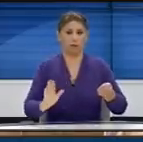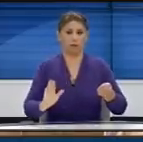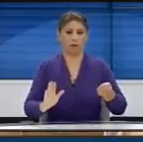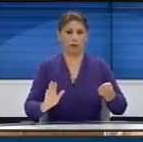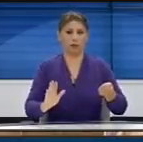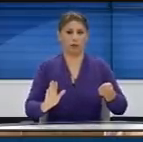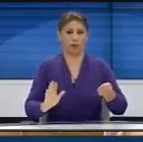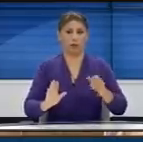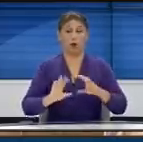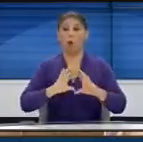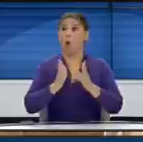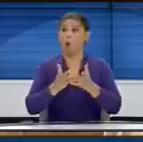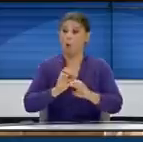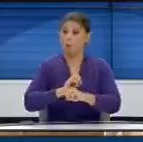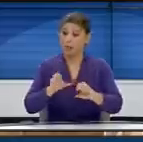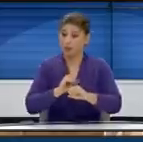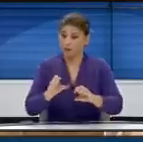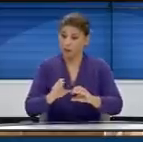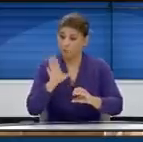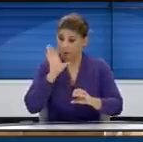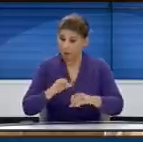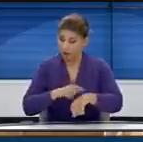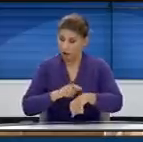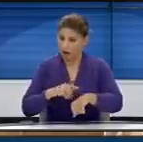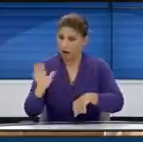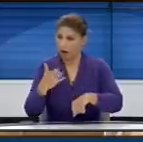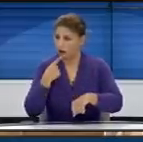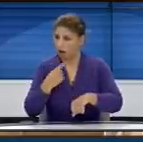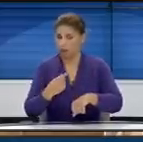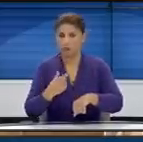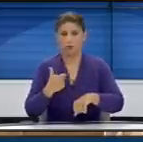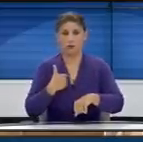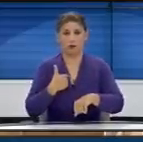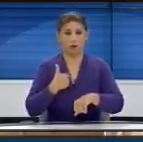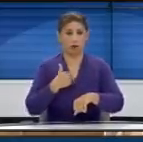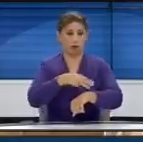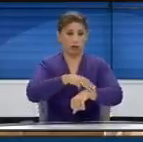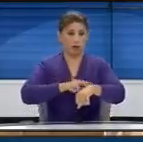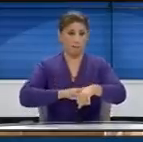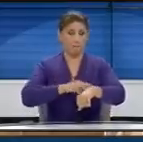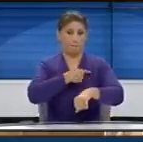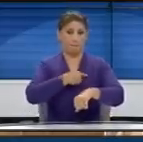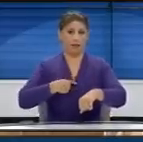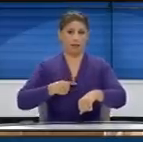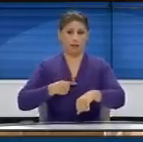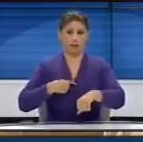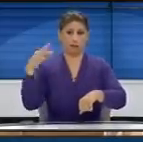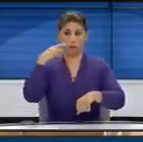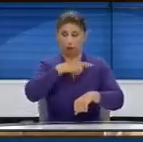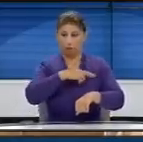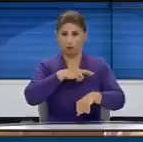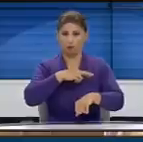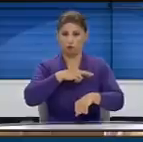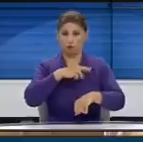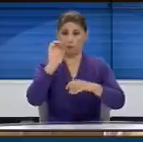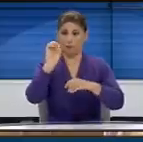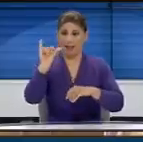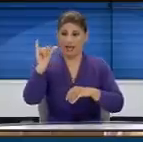να μην έχει όλη την πληροφόρηση σε πραγματικό χρόνο, αλλά το να λες ότι ως πλοίαρχος του πλοίου, πρωθυπουργός, με την ΕΥΠ από